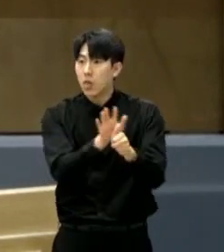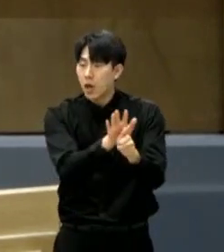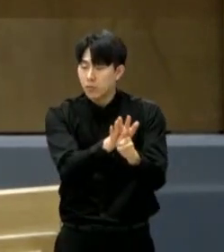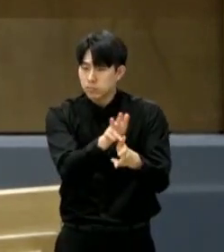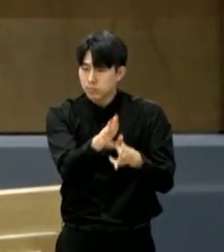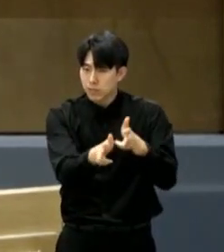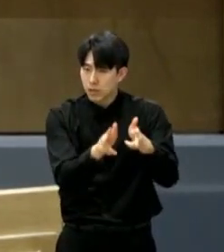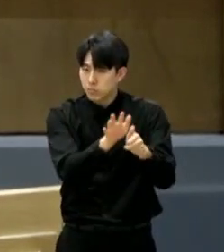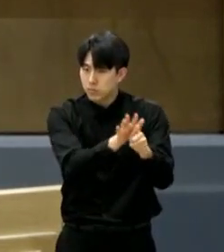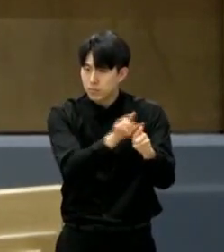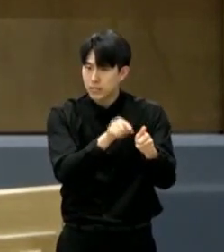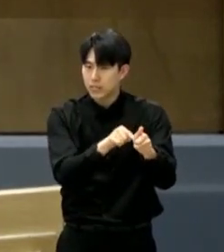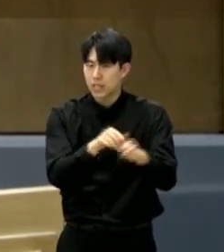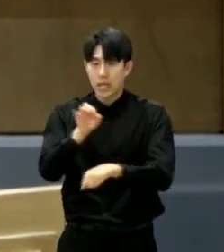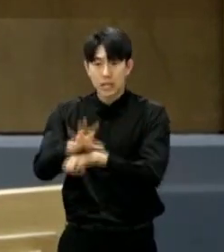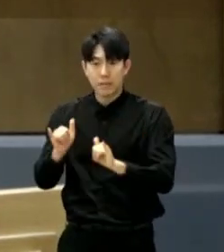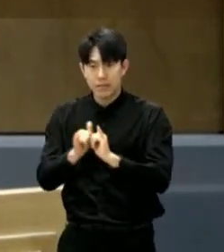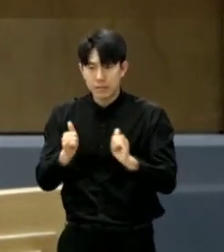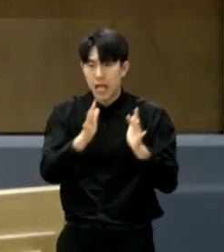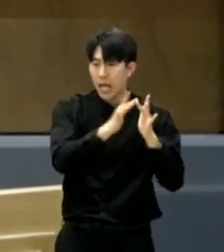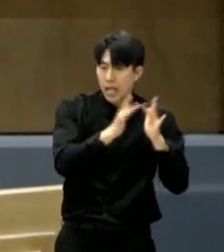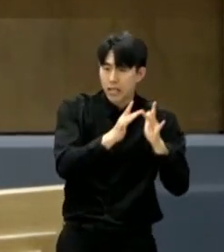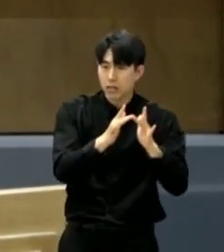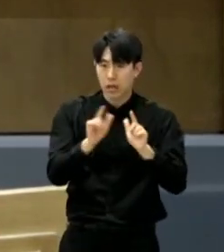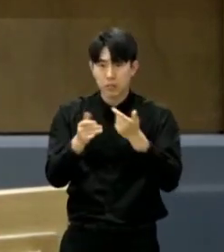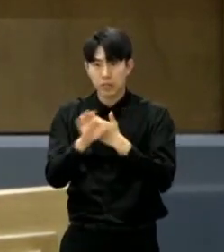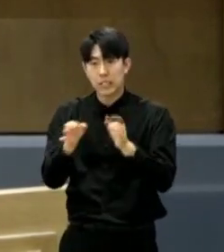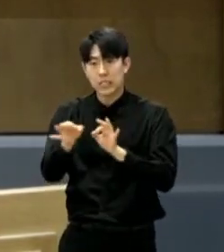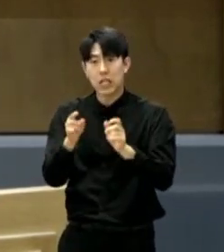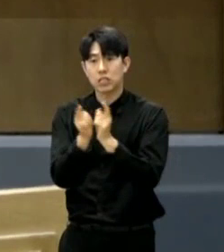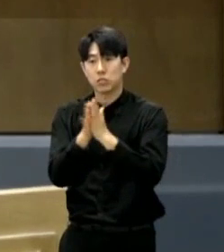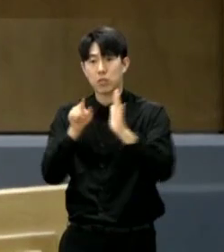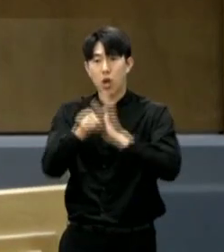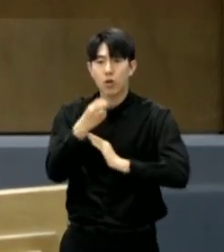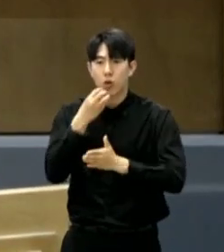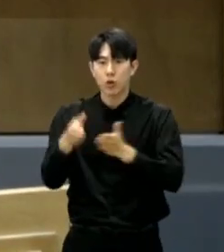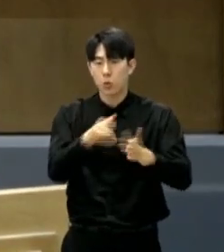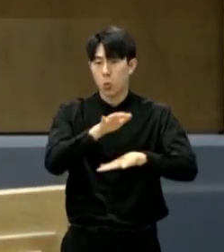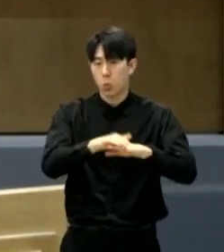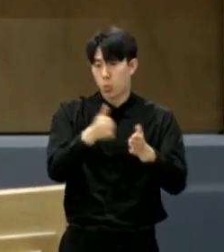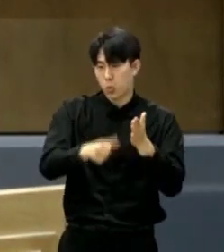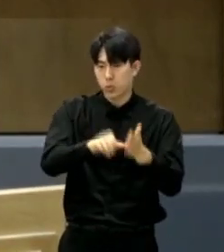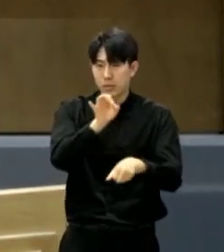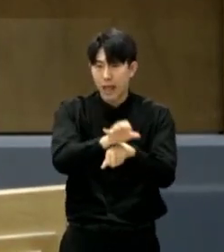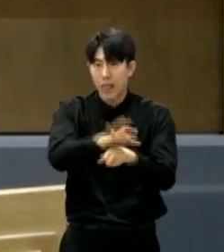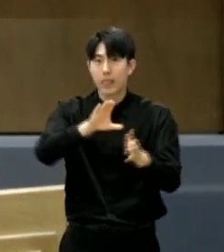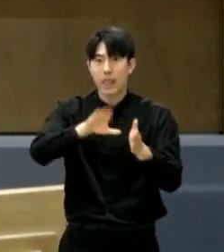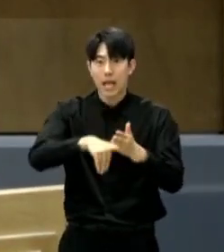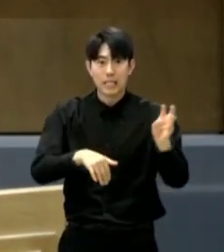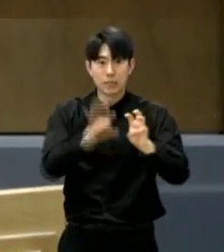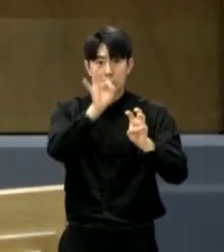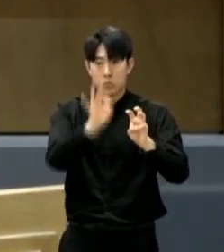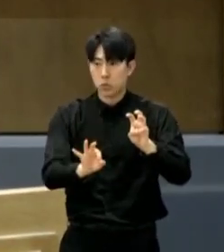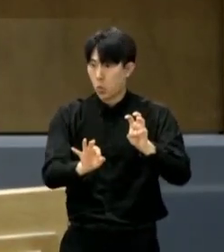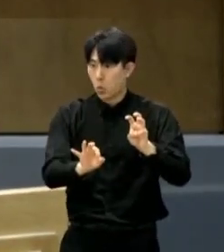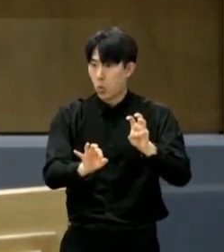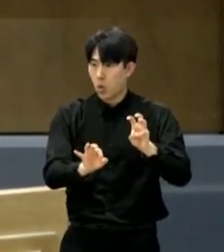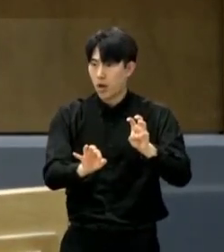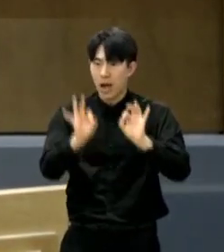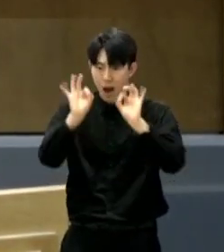소비자들이 온라인과 오프라인에서 경기도의 농축산물을 구매할 때 최대 30% 할인을 지원하는